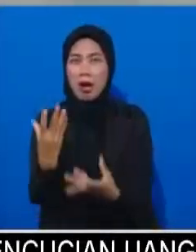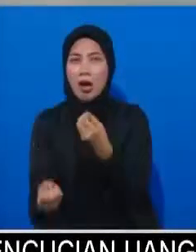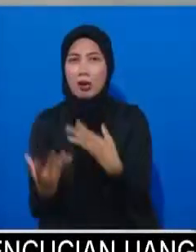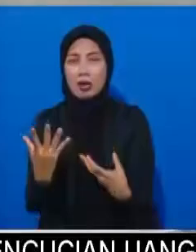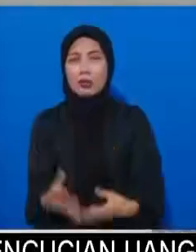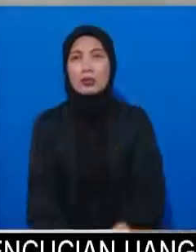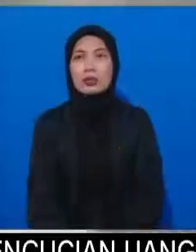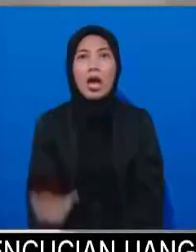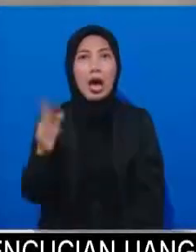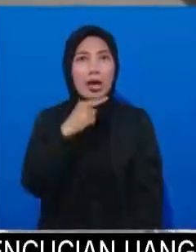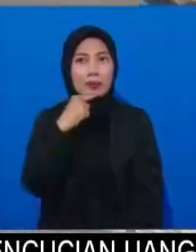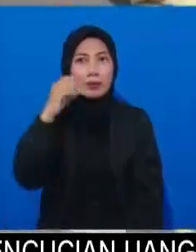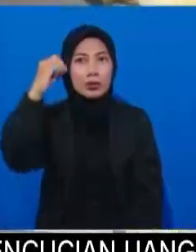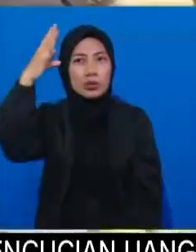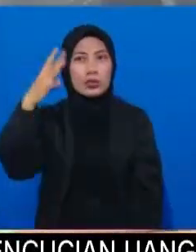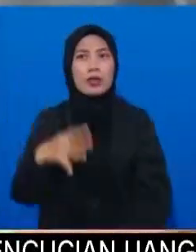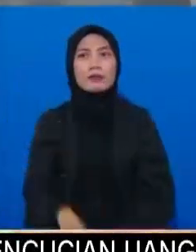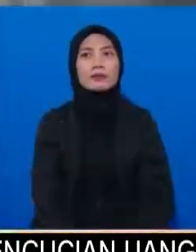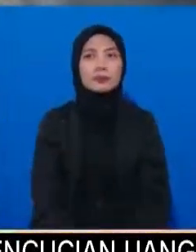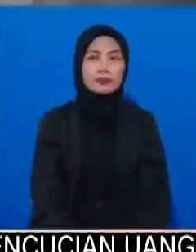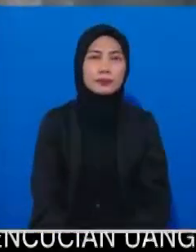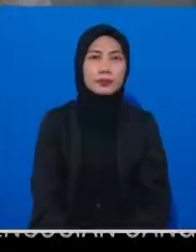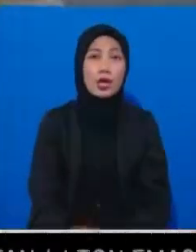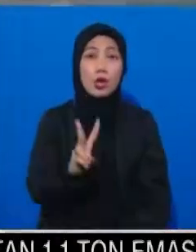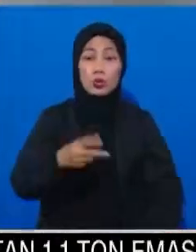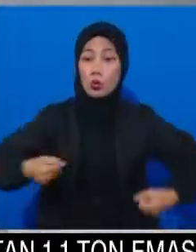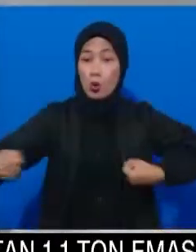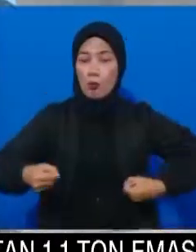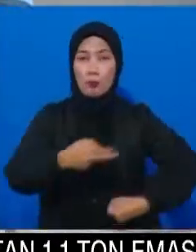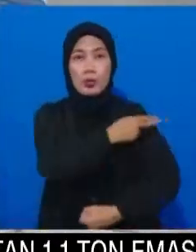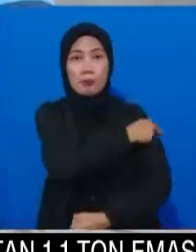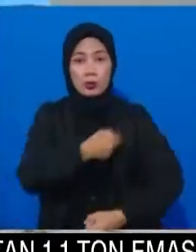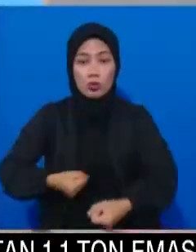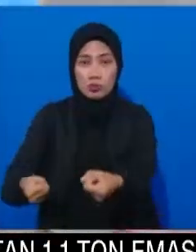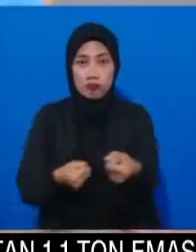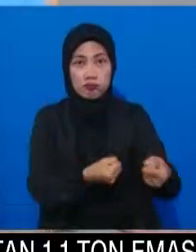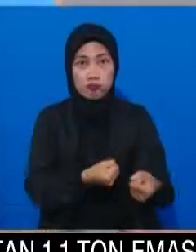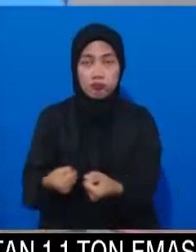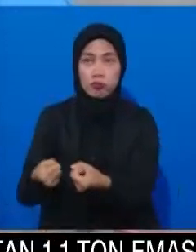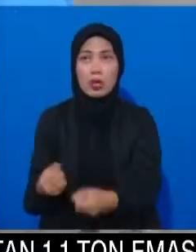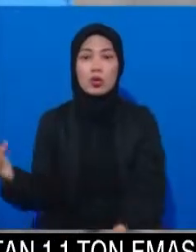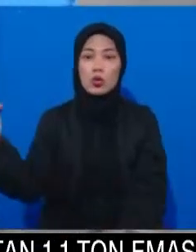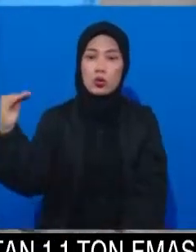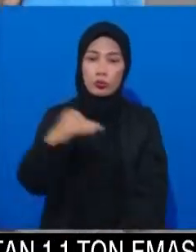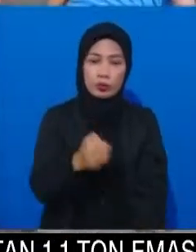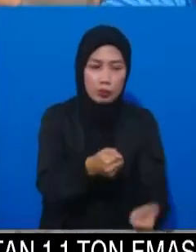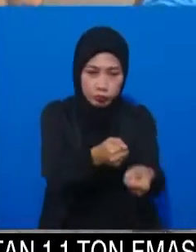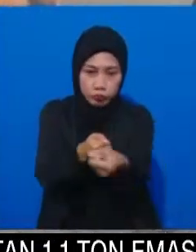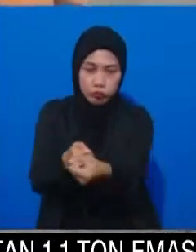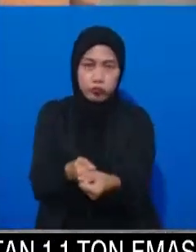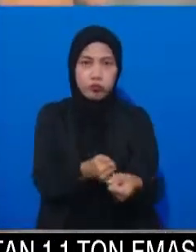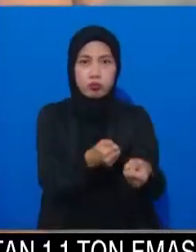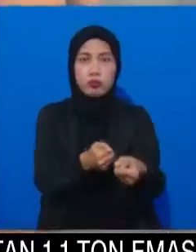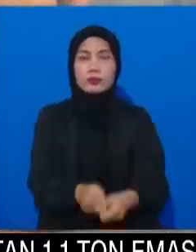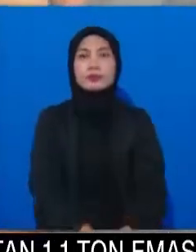yang bersebelahan. Dua mobil pemadam Dinas Pemadam Kebakaran dan Penyelamatan Kota Surabaya dikerahkan ke lokasi kejadian untuk